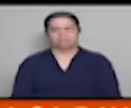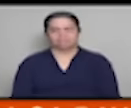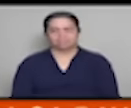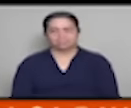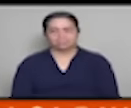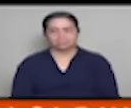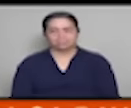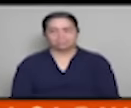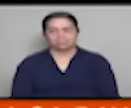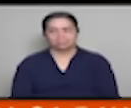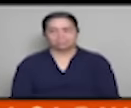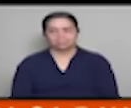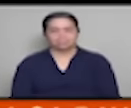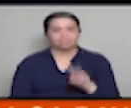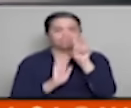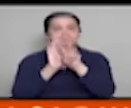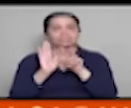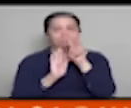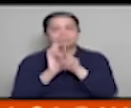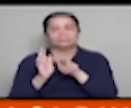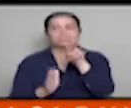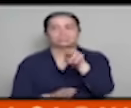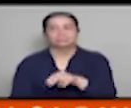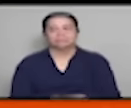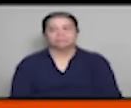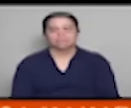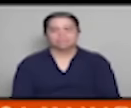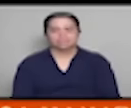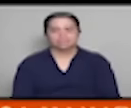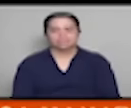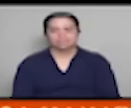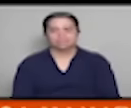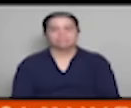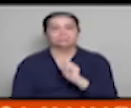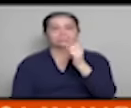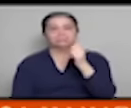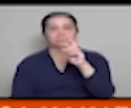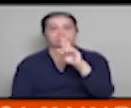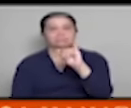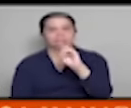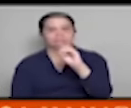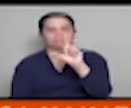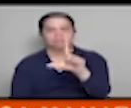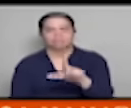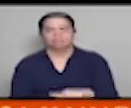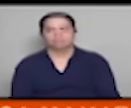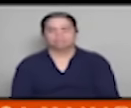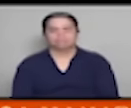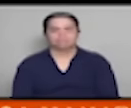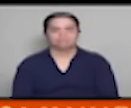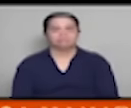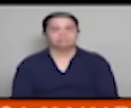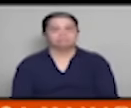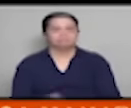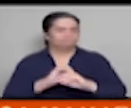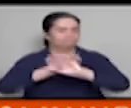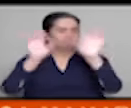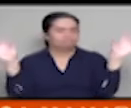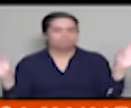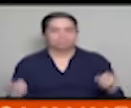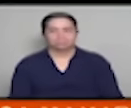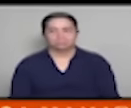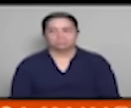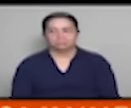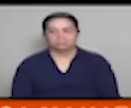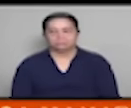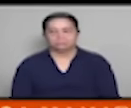ah, tino, naka-video ka na! Ha? Oh. Kagawad, Rizol! Ah, malinaw na malinaw! Bakit po?